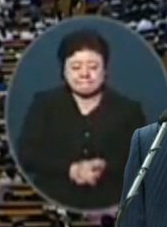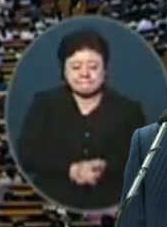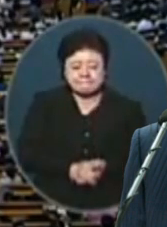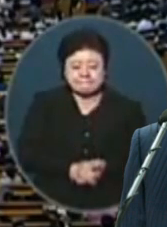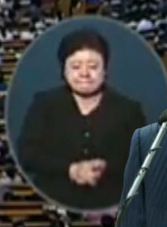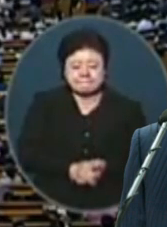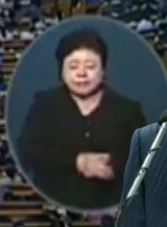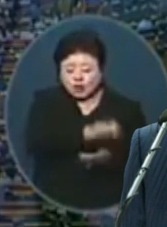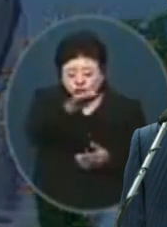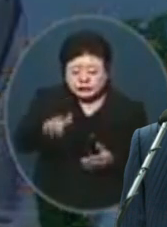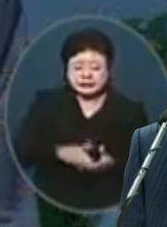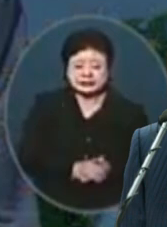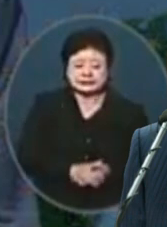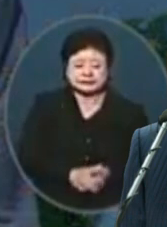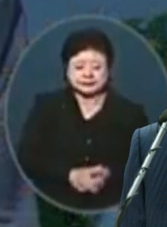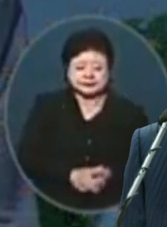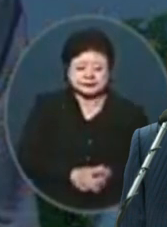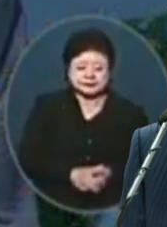우리는